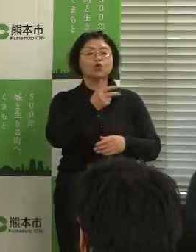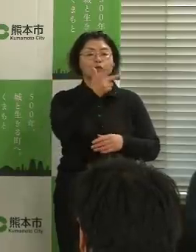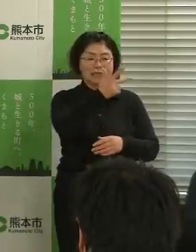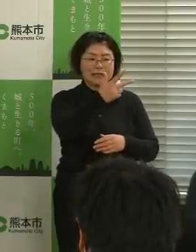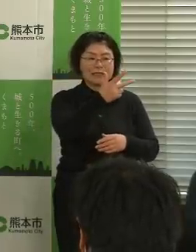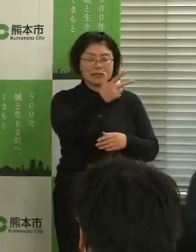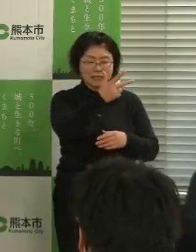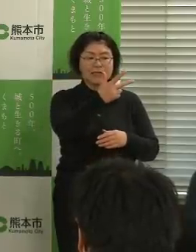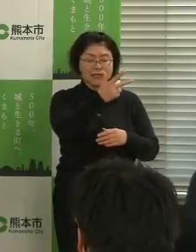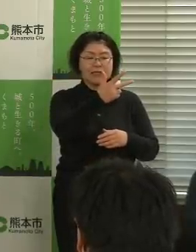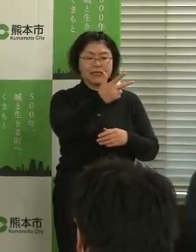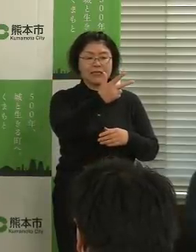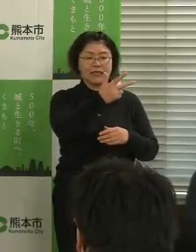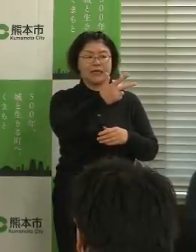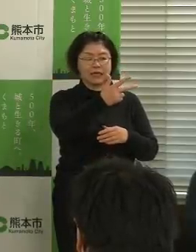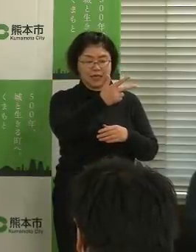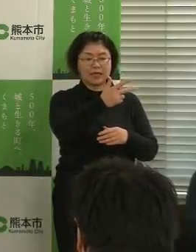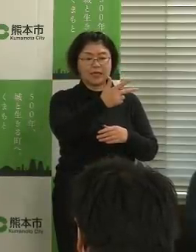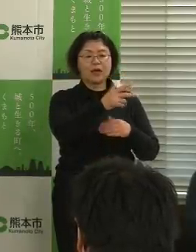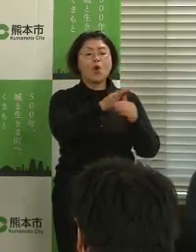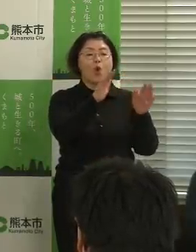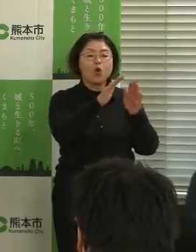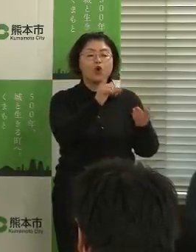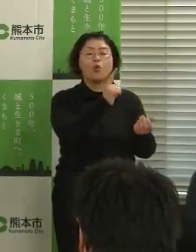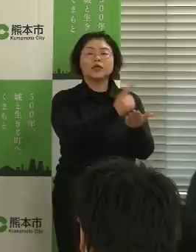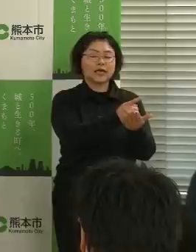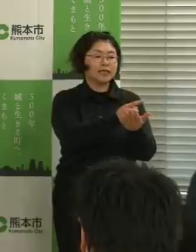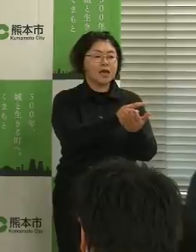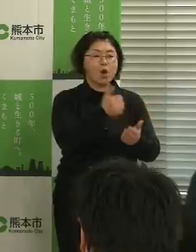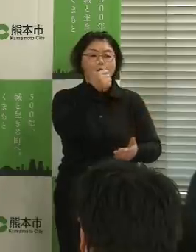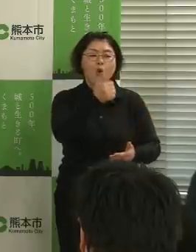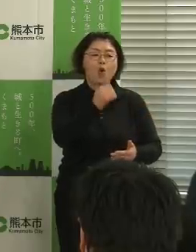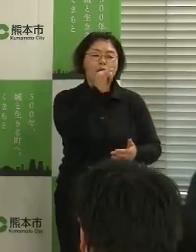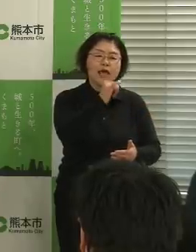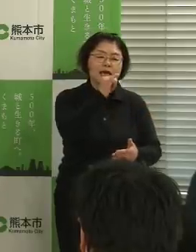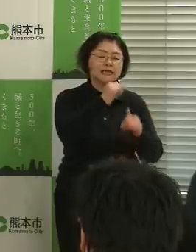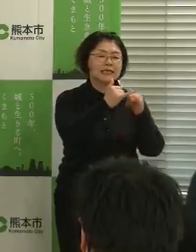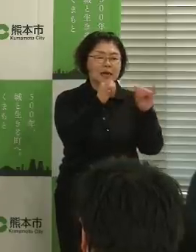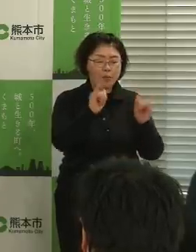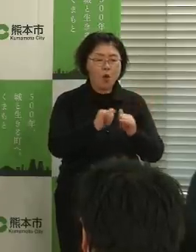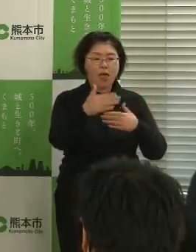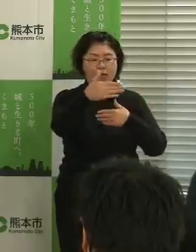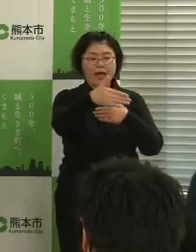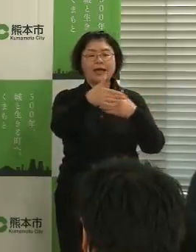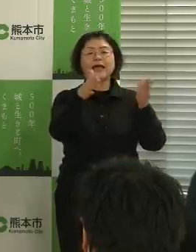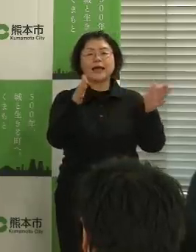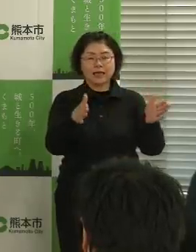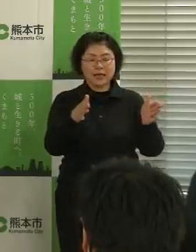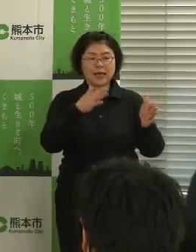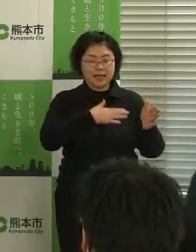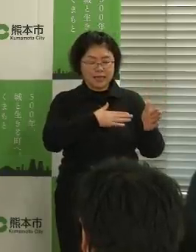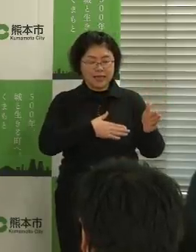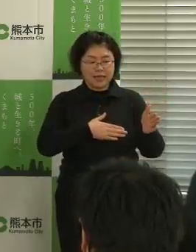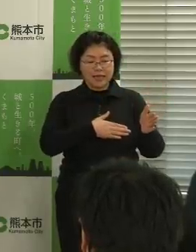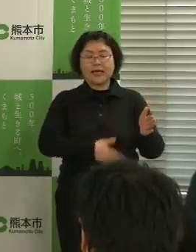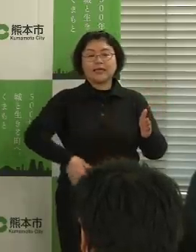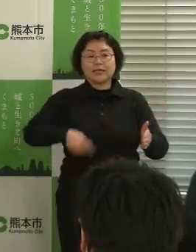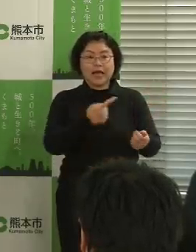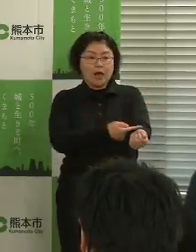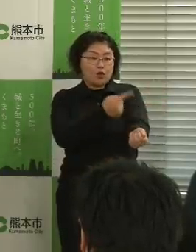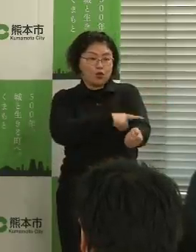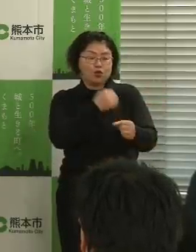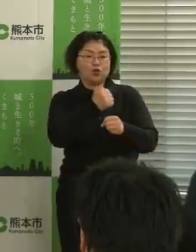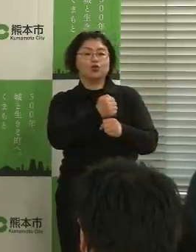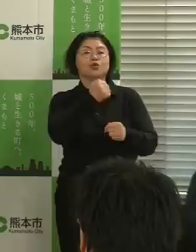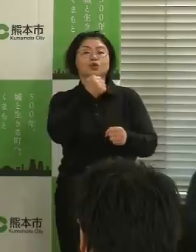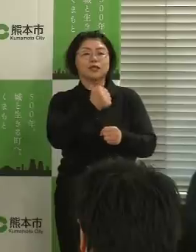は子どもさんたちだけではなく高齢者の方々も室内でそういった体力づくりをしていただくような、もう